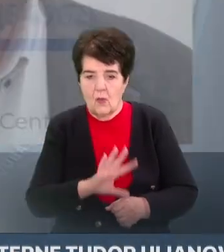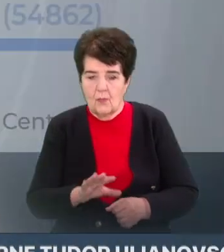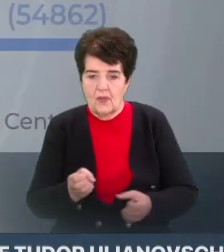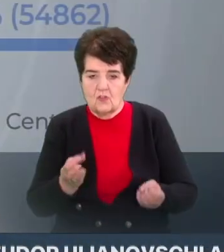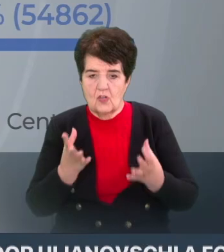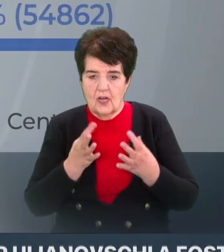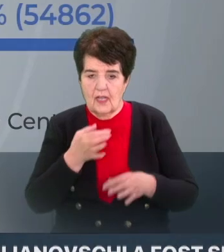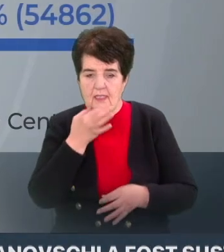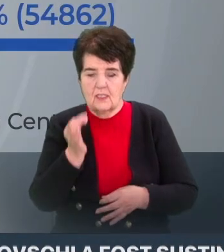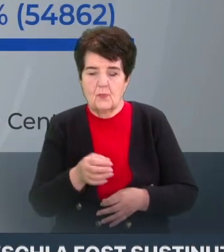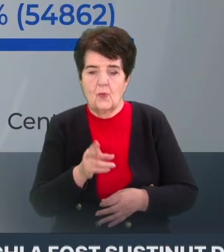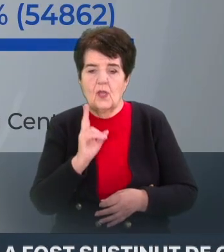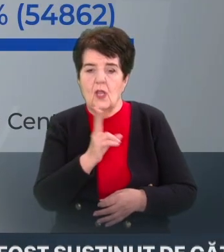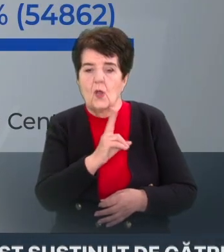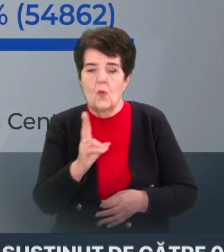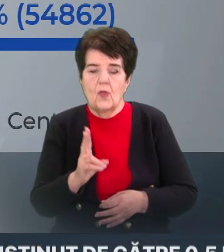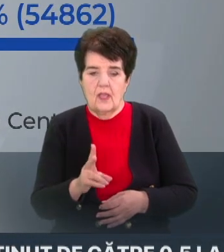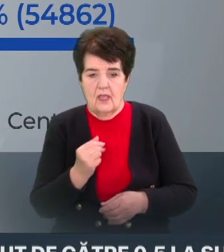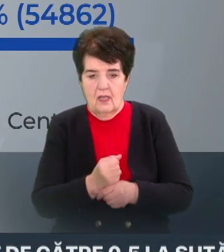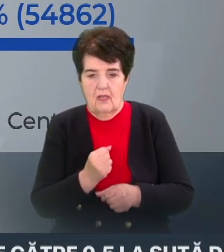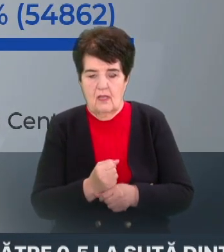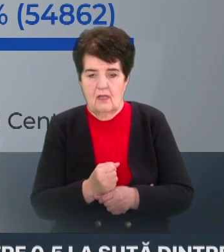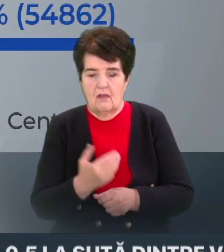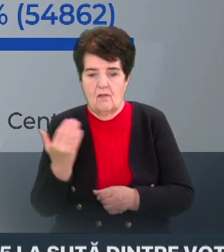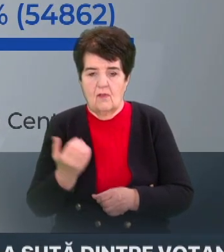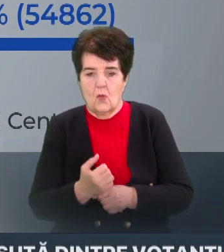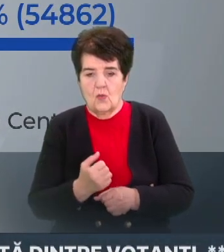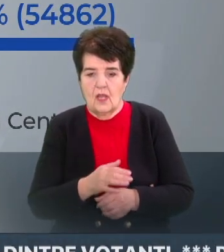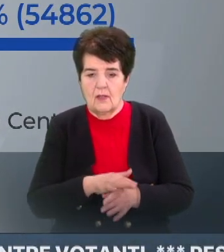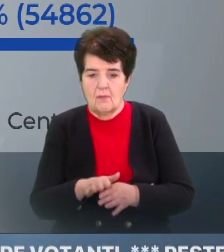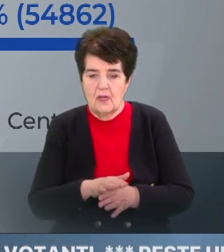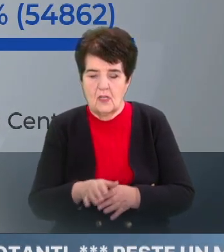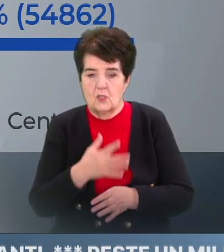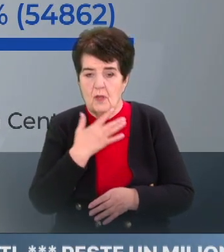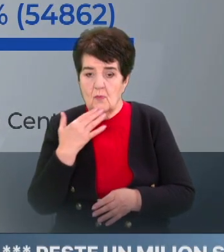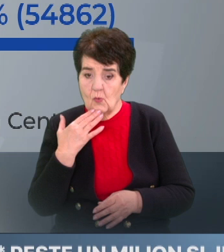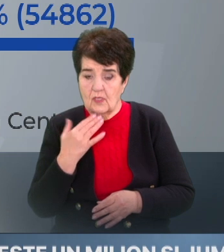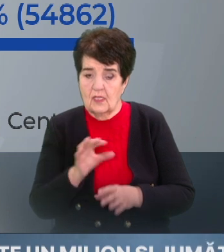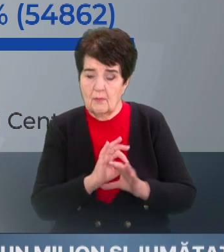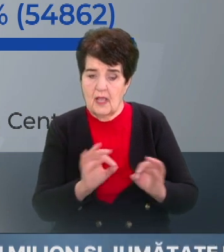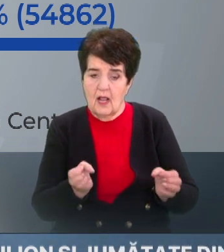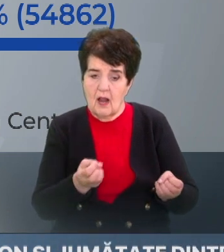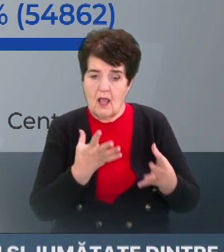clar cui aparține și, practic, să existe o mai bună comunicare. Dar da,